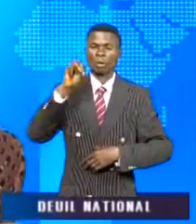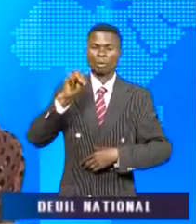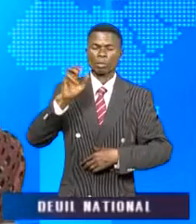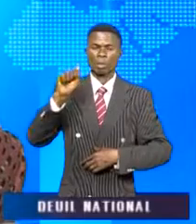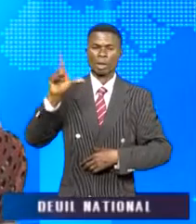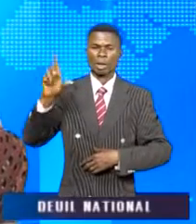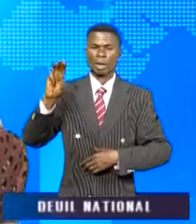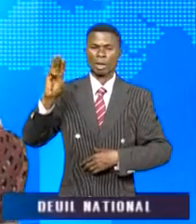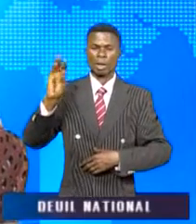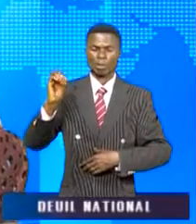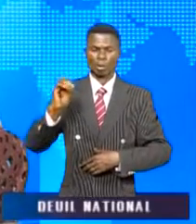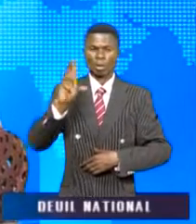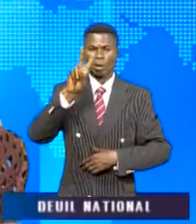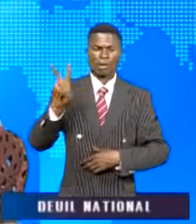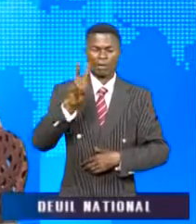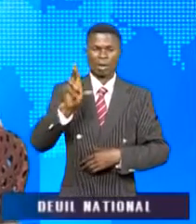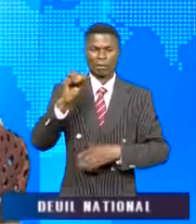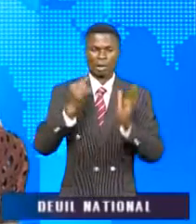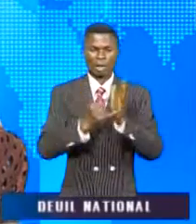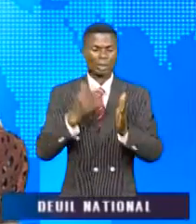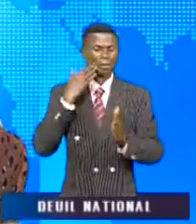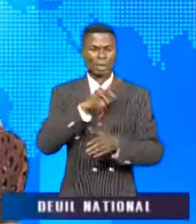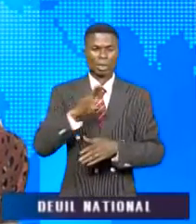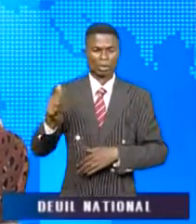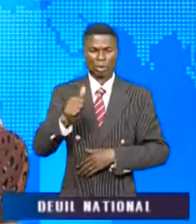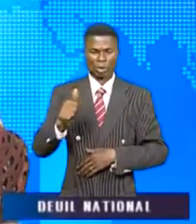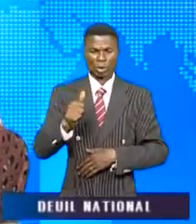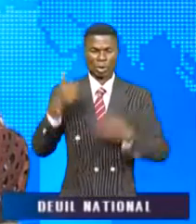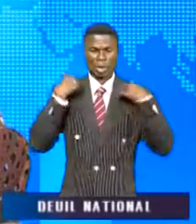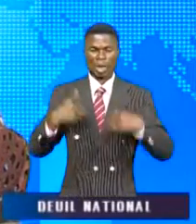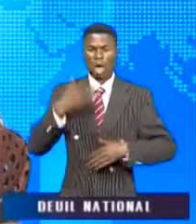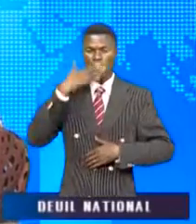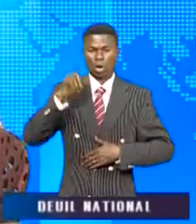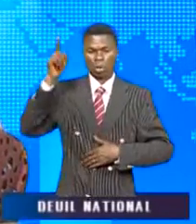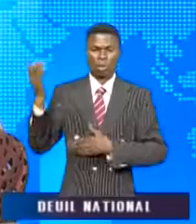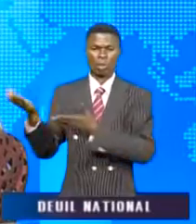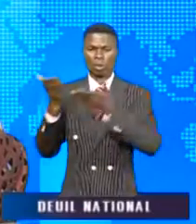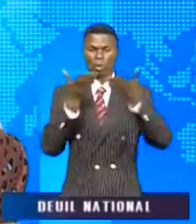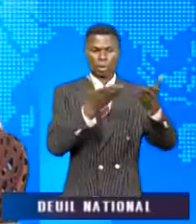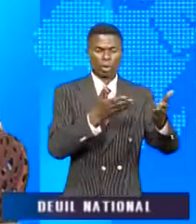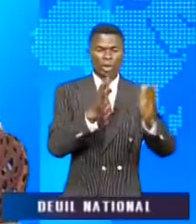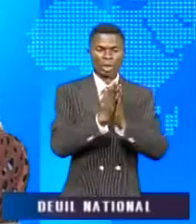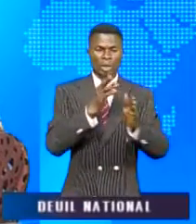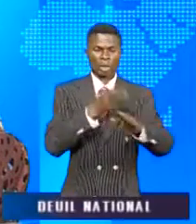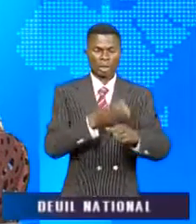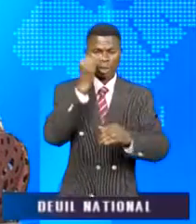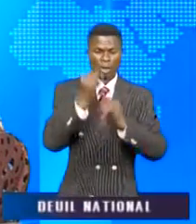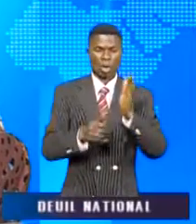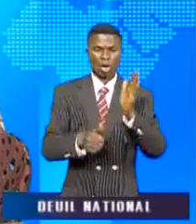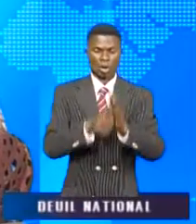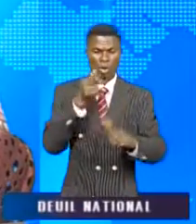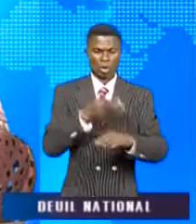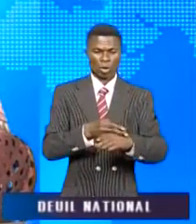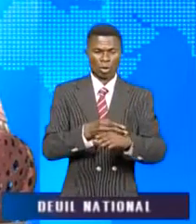Vendredi 26 mars 2021 à 9h, levée du corps à la clinique Ngalima de 10h à 11h, de